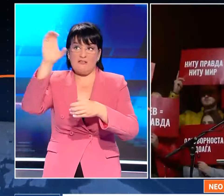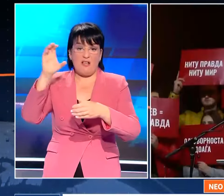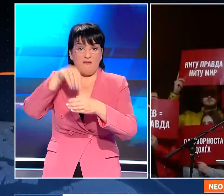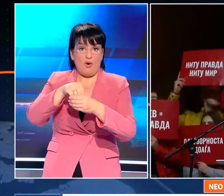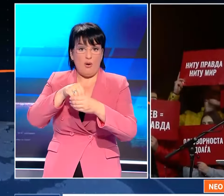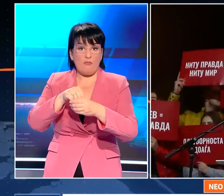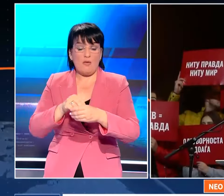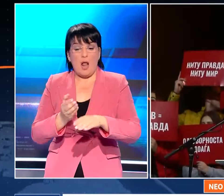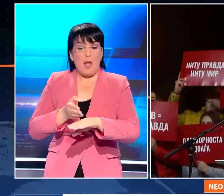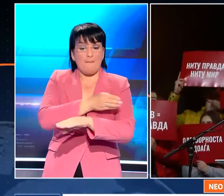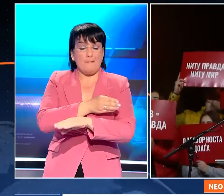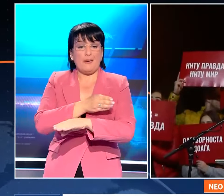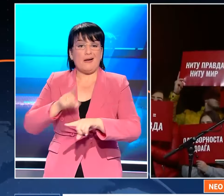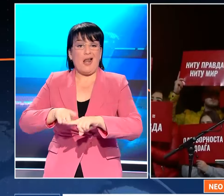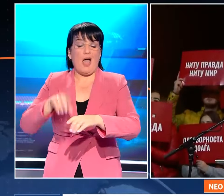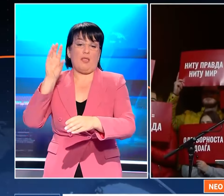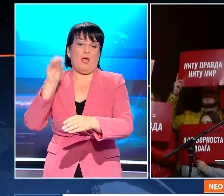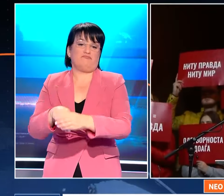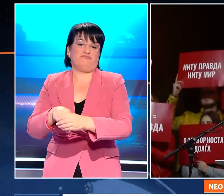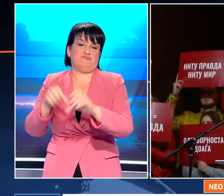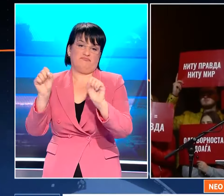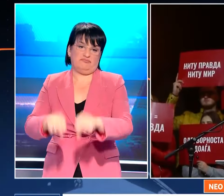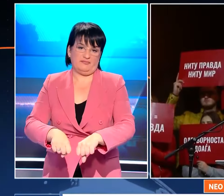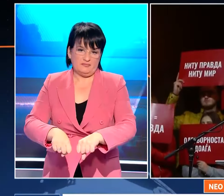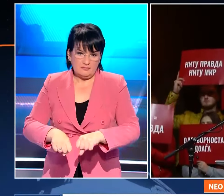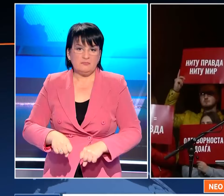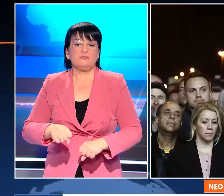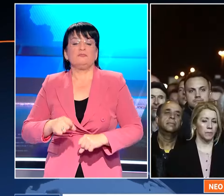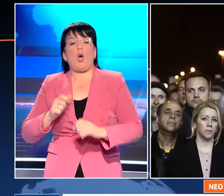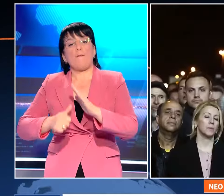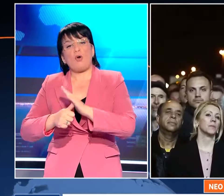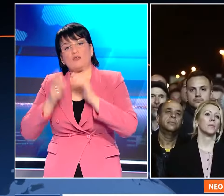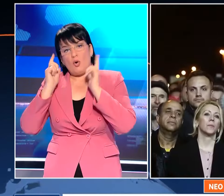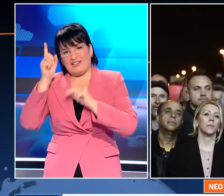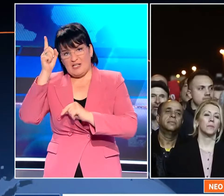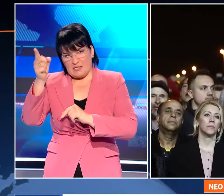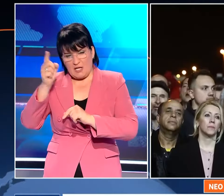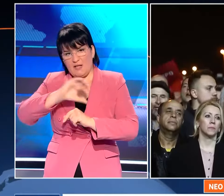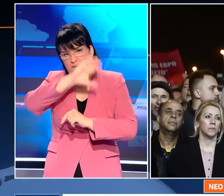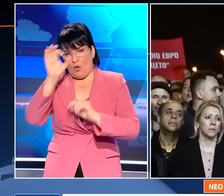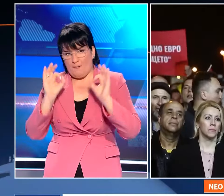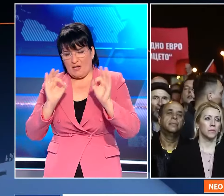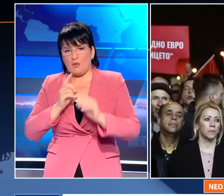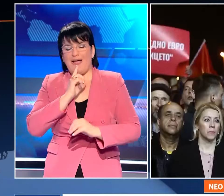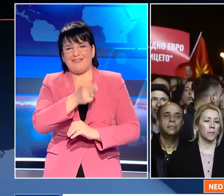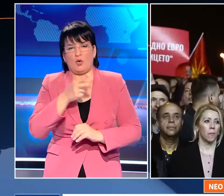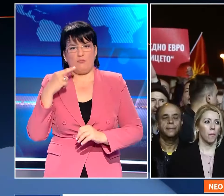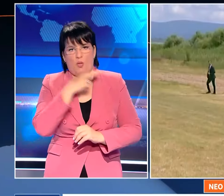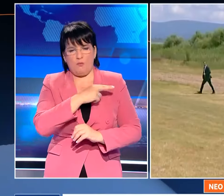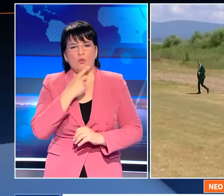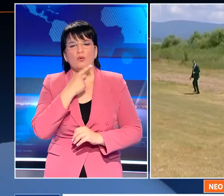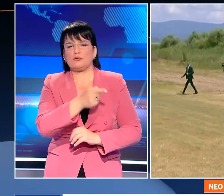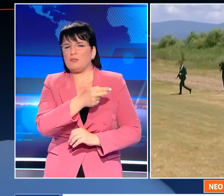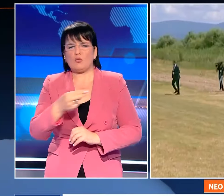Αθήνα, απευθυνόμενος στον εντολοδόχο πρωθυπουργό της Βόρειας Μακεδονίας, ο οποίος φάνηκε να αγνοεί τις δεσμεύσεις που απορρέουν για τη χώρα του από